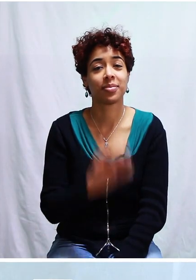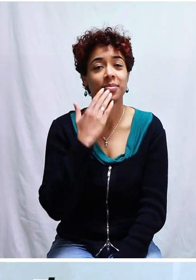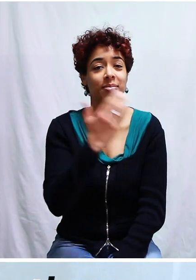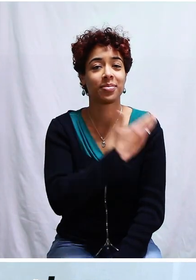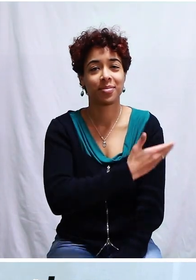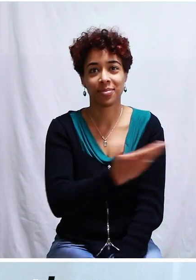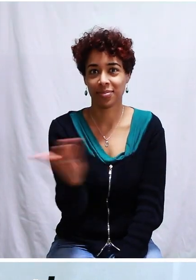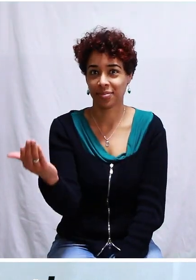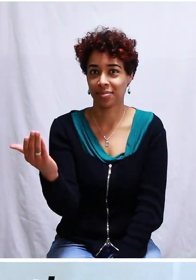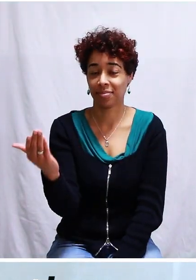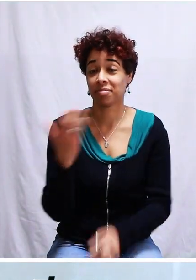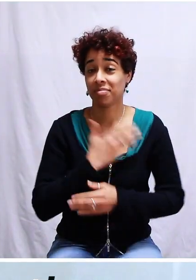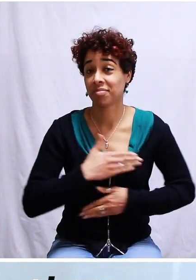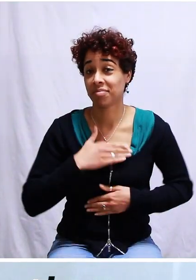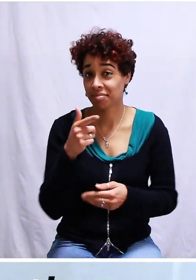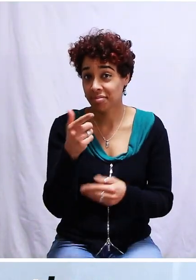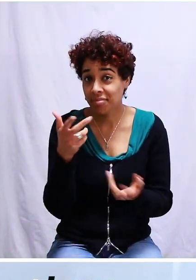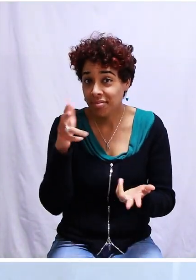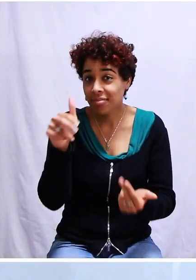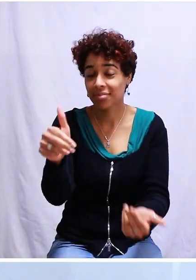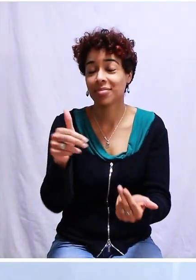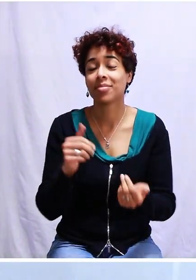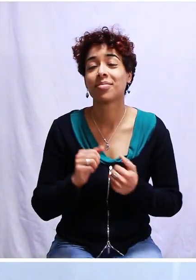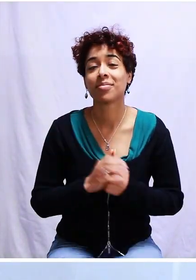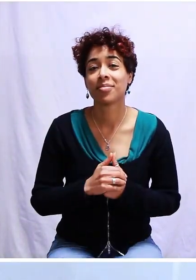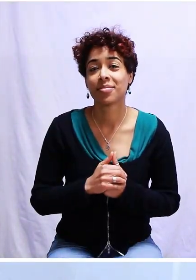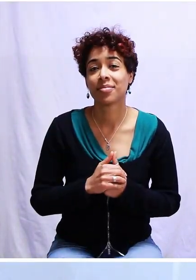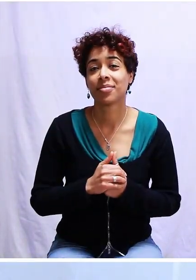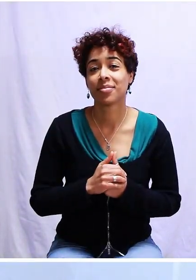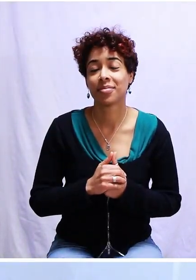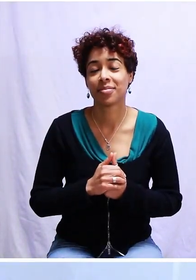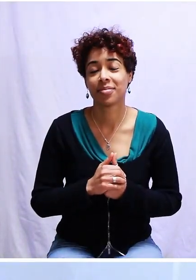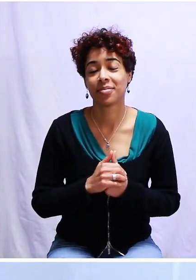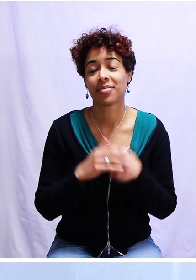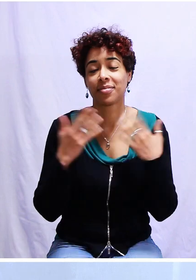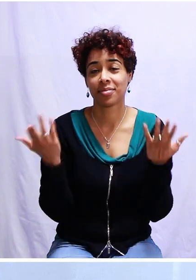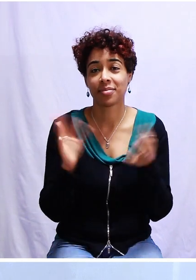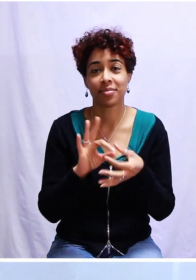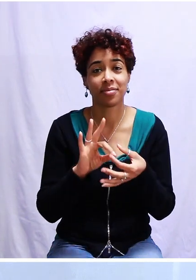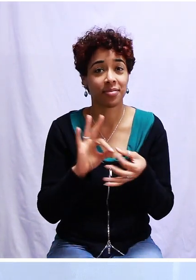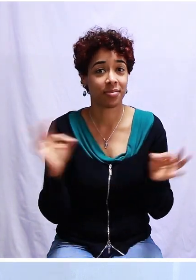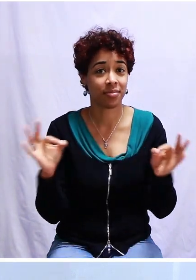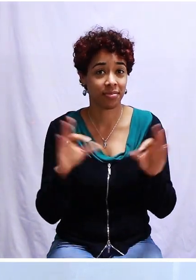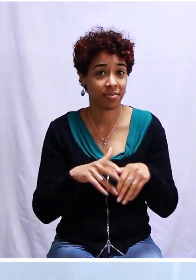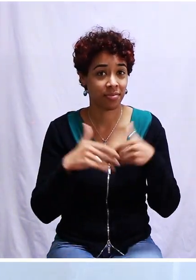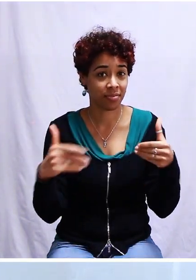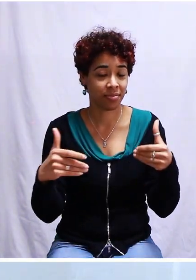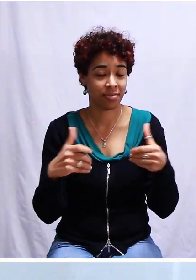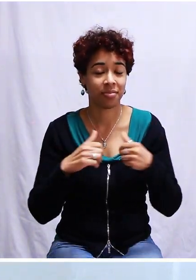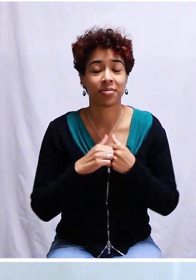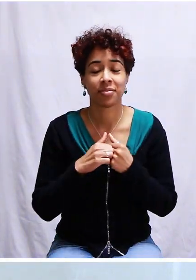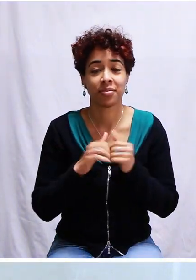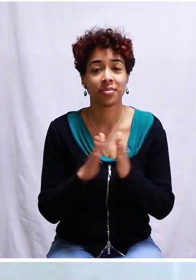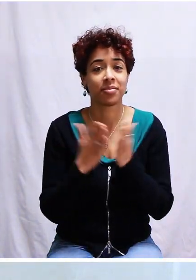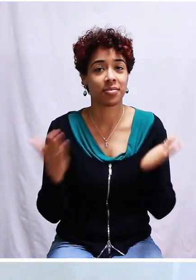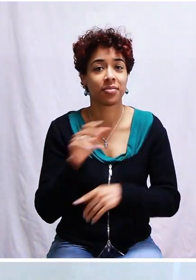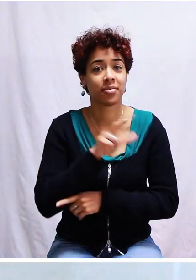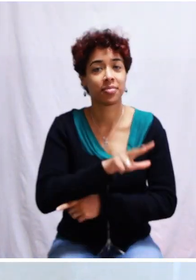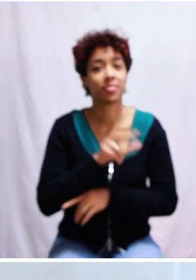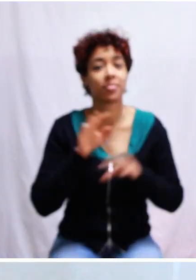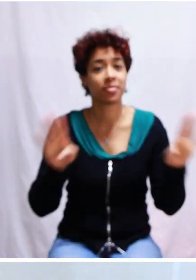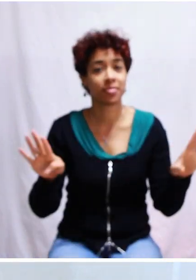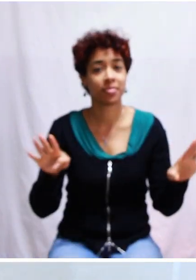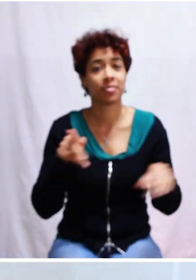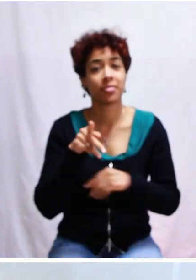Bien, bonjour à tous et à toutes, j'espère que vous allez bien par la grâce de Dieu. Voilà, on continue l'histoire de Joseph, Genèse 39, versets 19 à